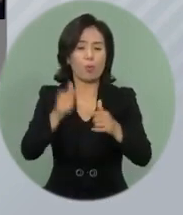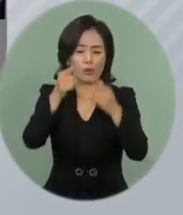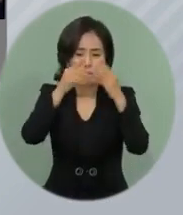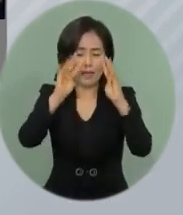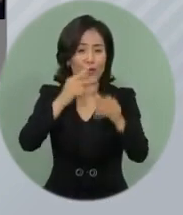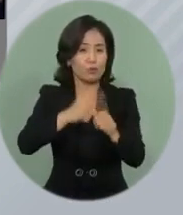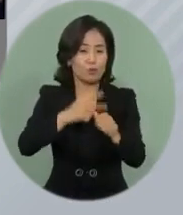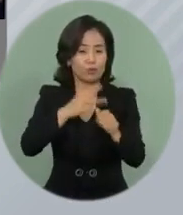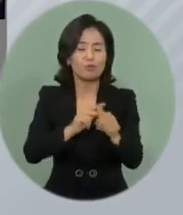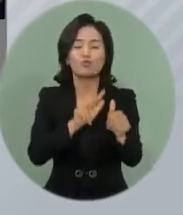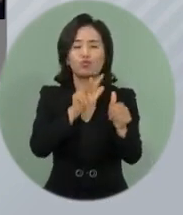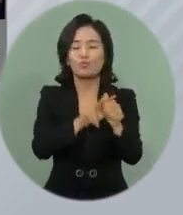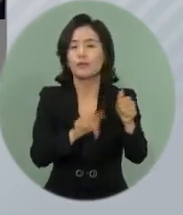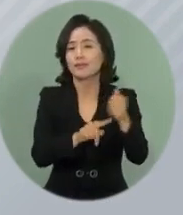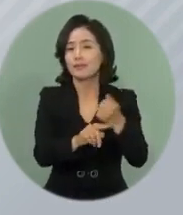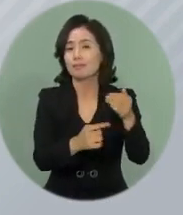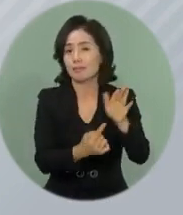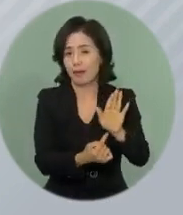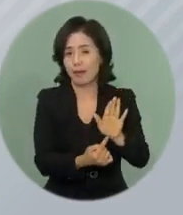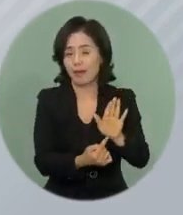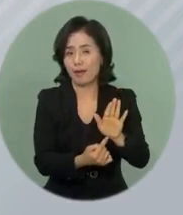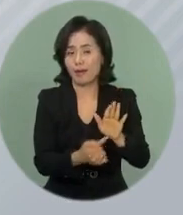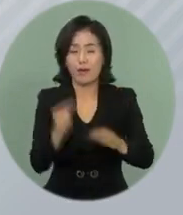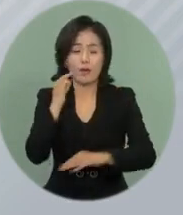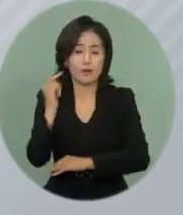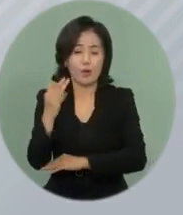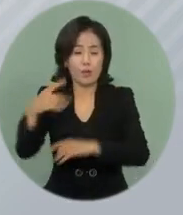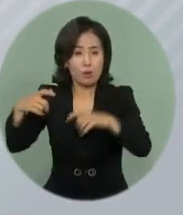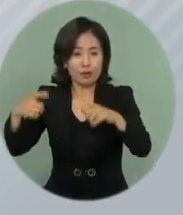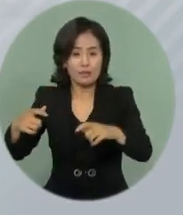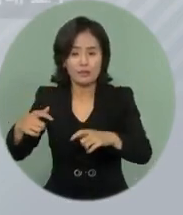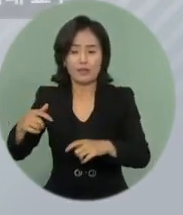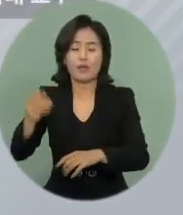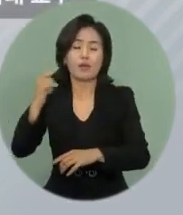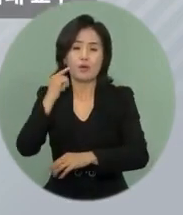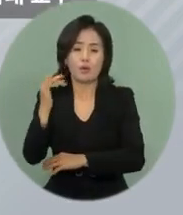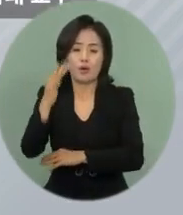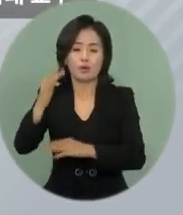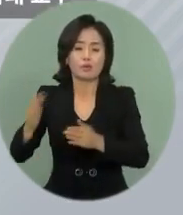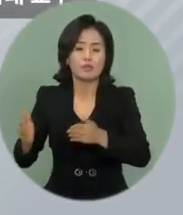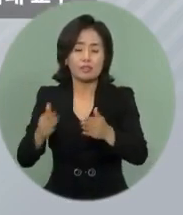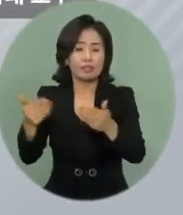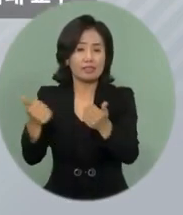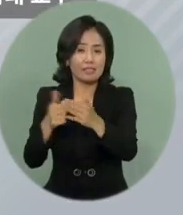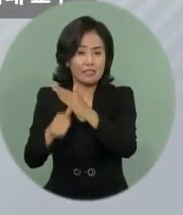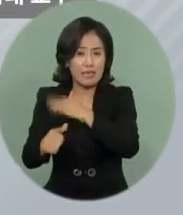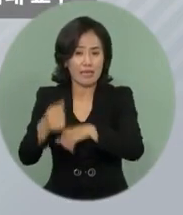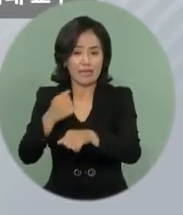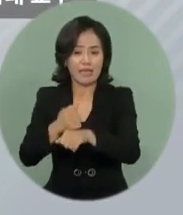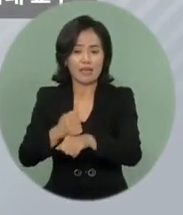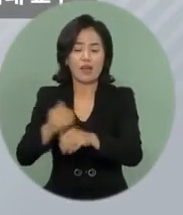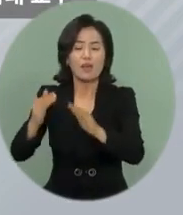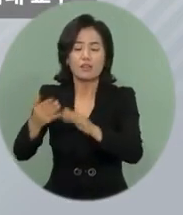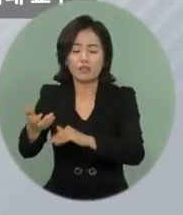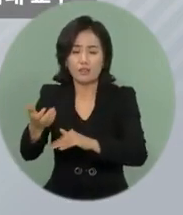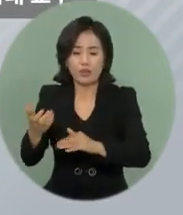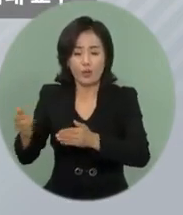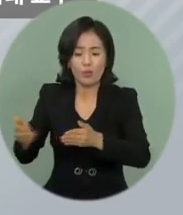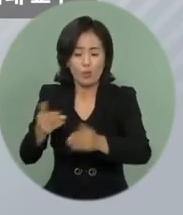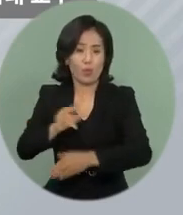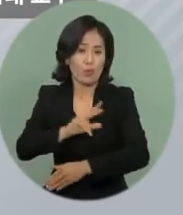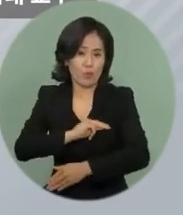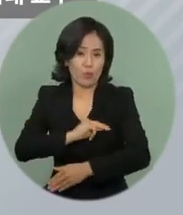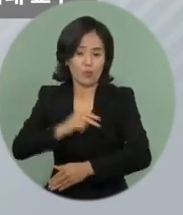등이 출마 의지를 보이고 있습니다. 영광에서는 강필구 영광군 의회 의장과 장세일, 이동권 전 전남도